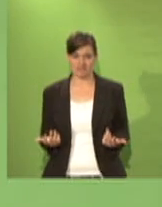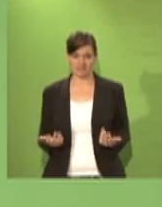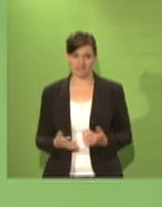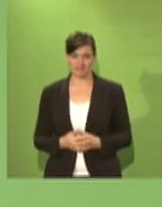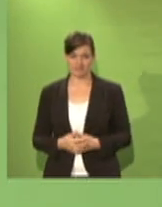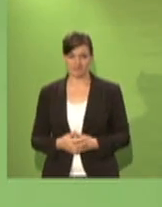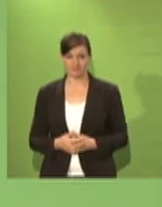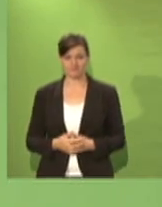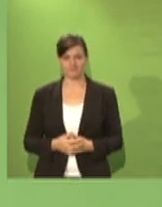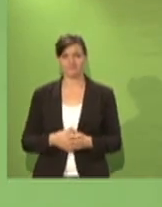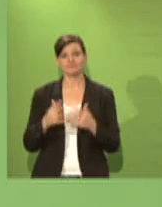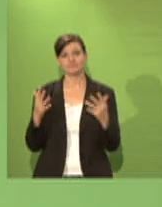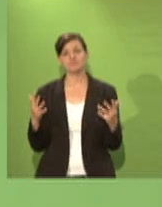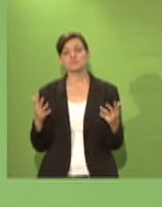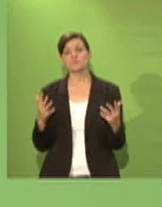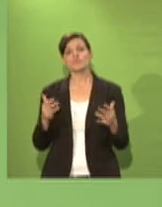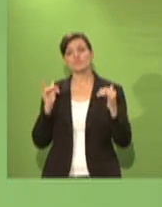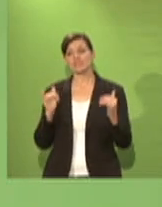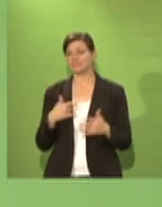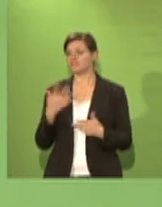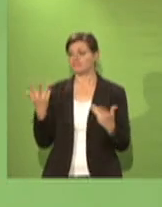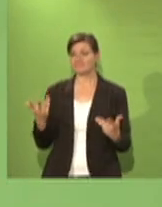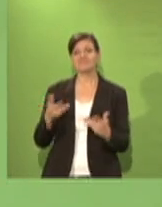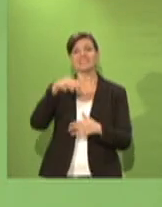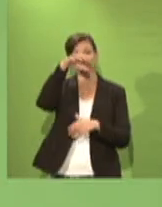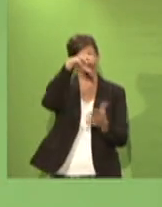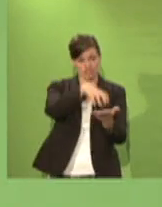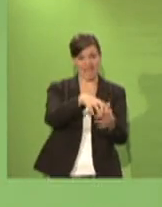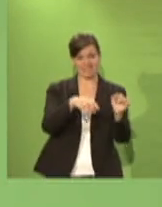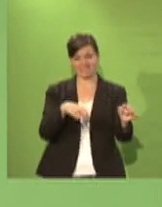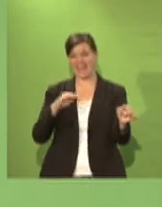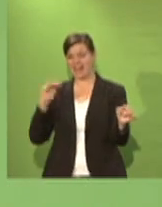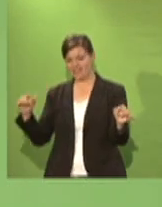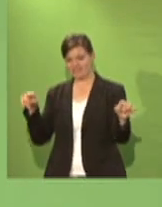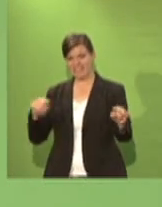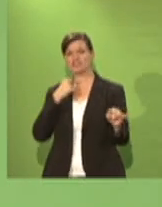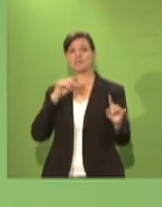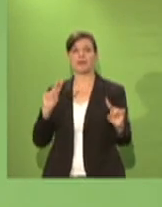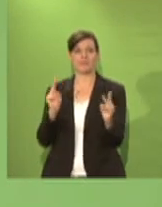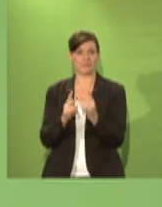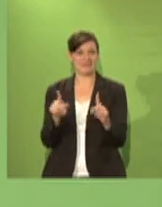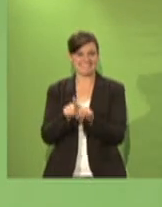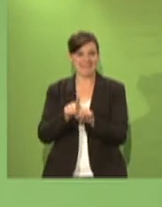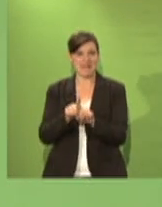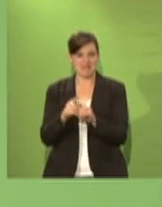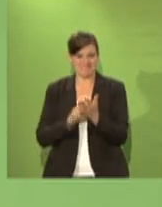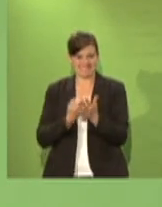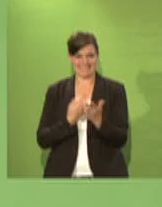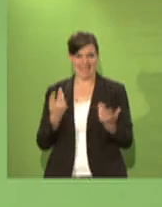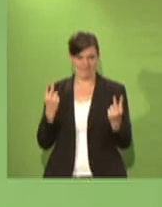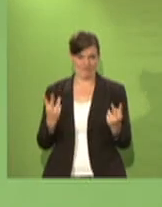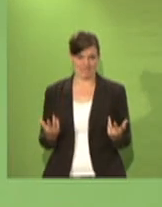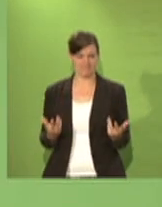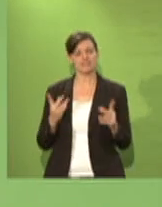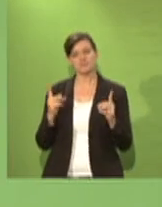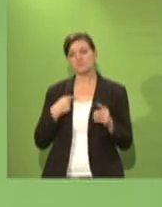Dann merkt die Partei, okay, da können wir einiges machen, denn eine Stimme in der Stadt zählt genauso viel wie im ländlichen Raum. Und wir hatten diesen tollen